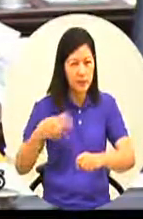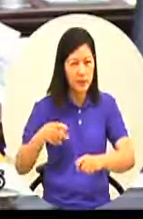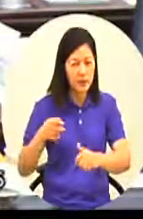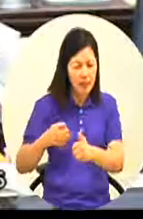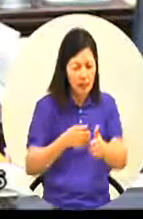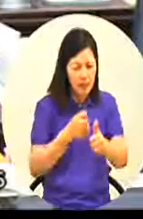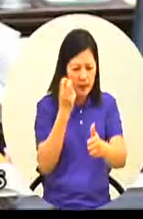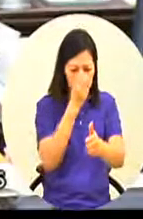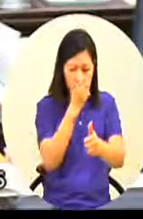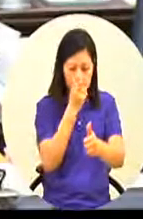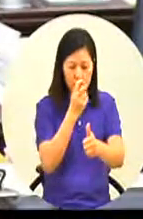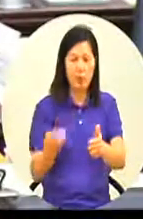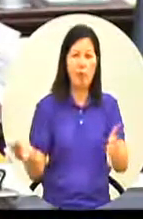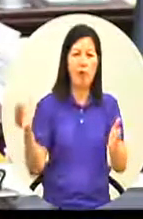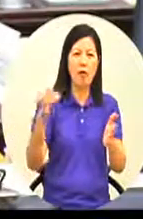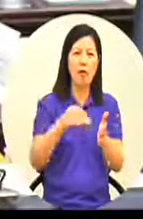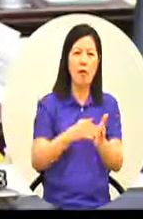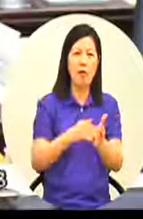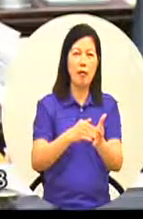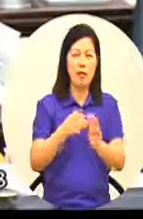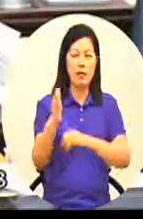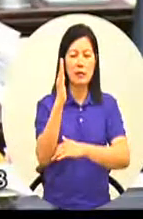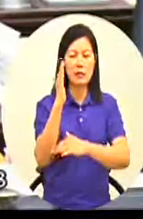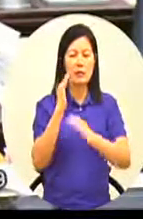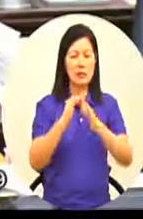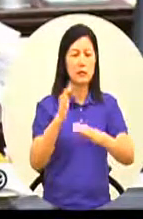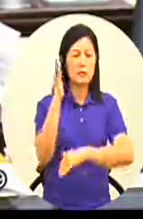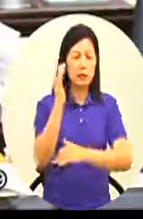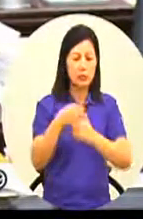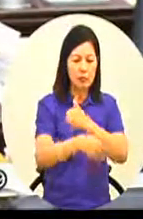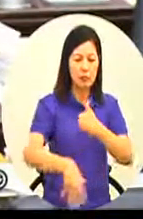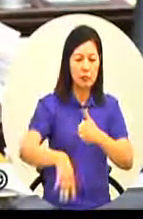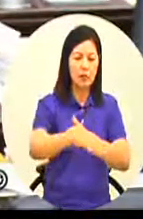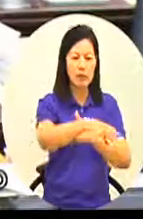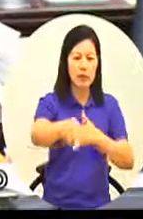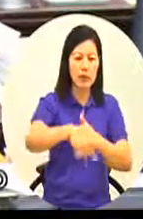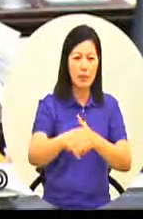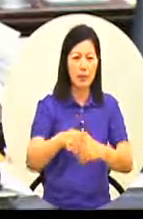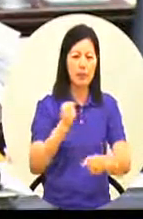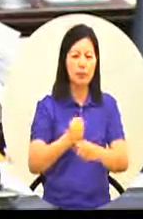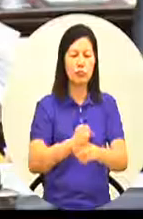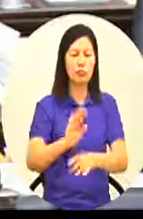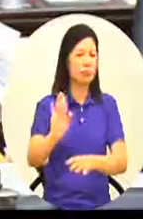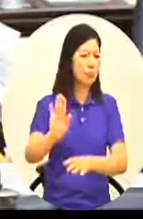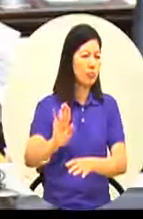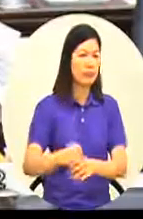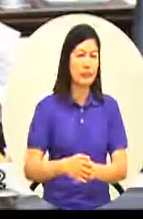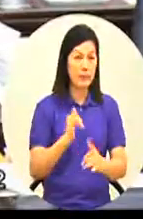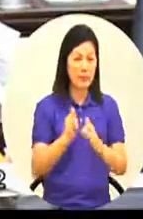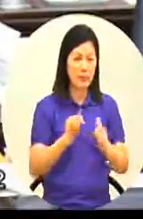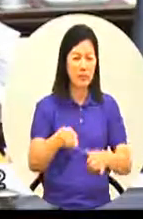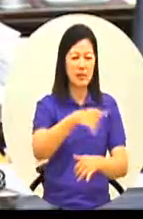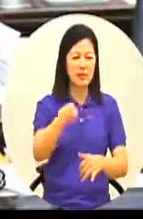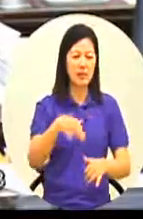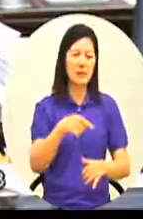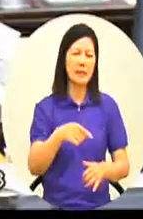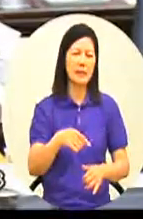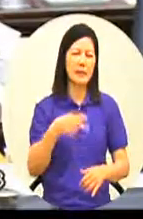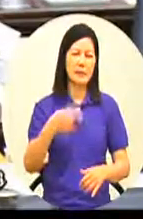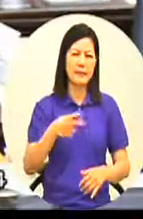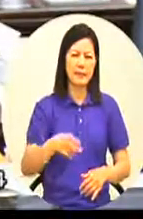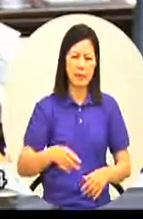的这个结果，我们的市政府我们的相关的局处他就不愿意去做，那民众就不会再有对